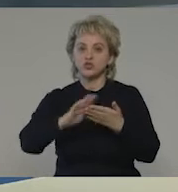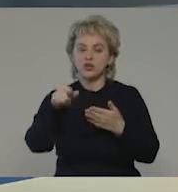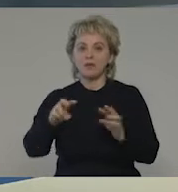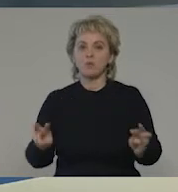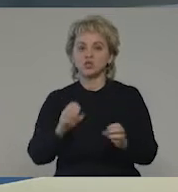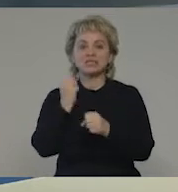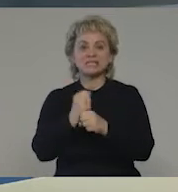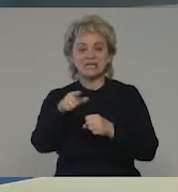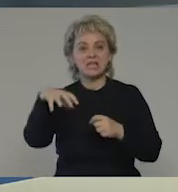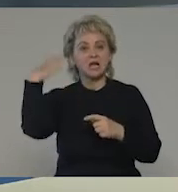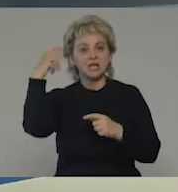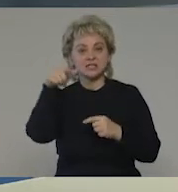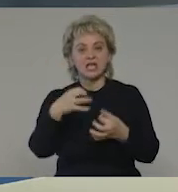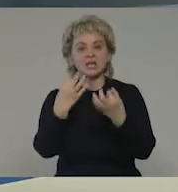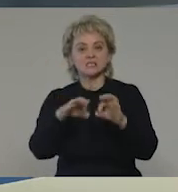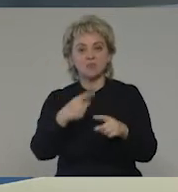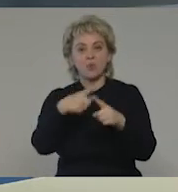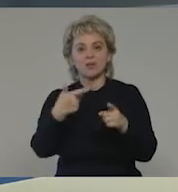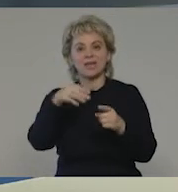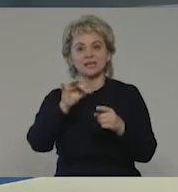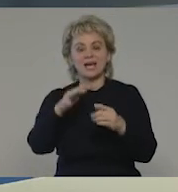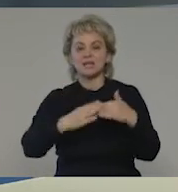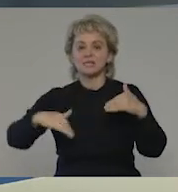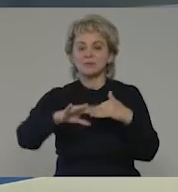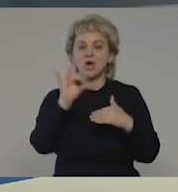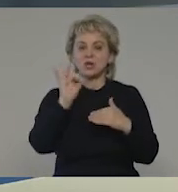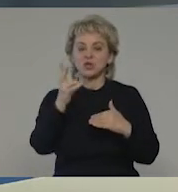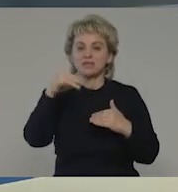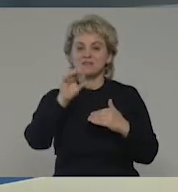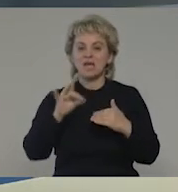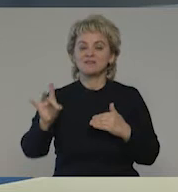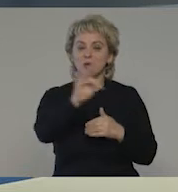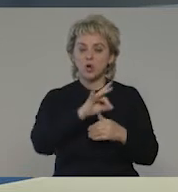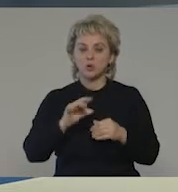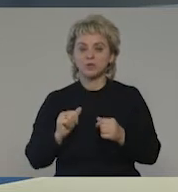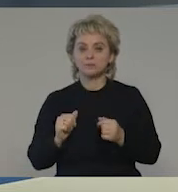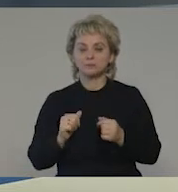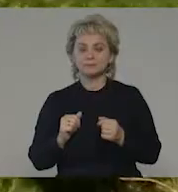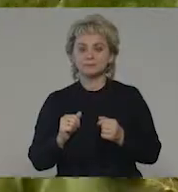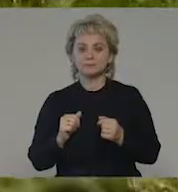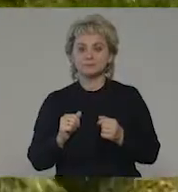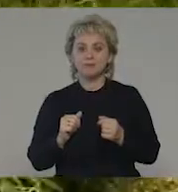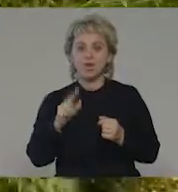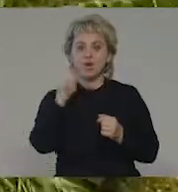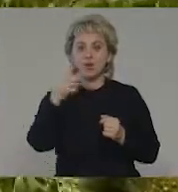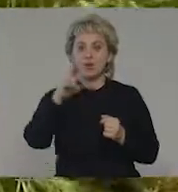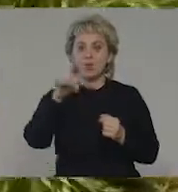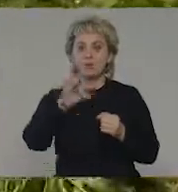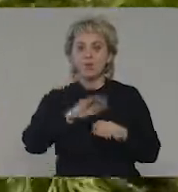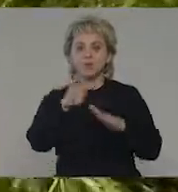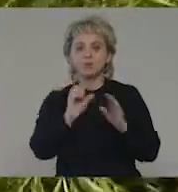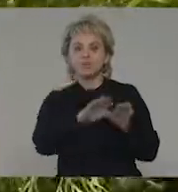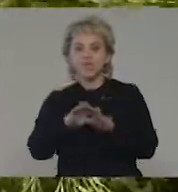очищающий пожар устроили казаки, освободив полгектара земли в Родионово-Несвитайском районе. Конопля под